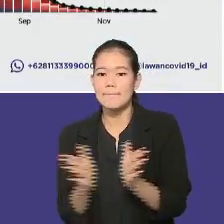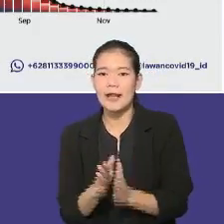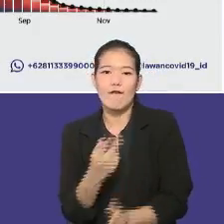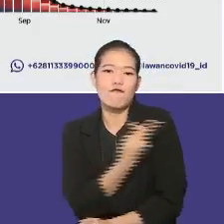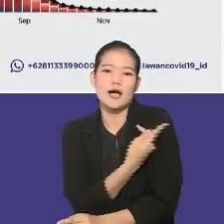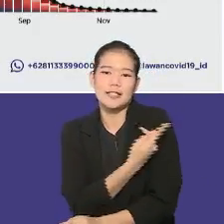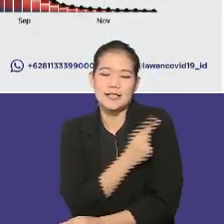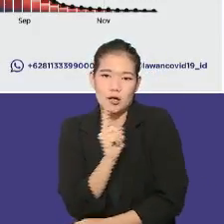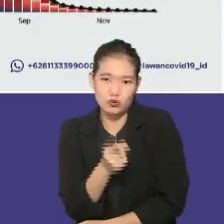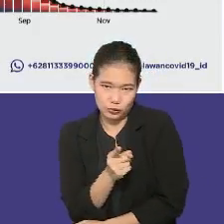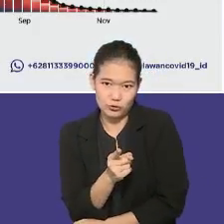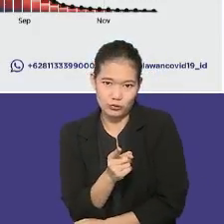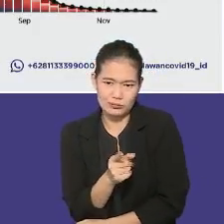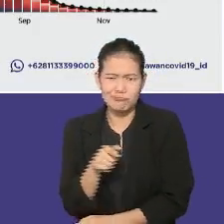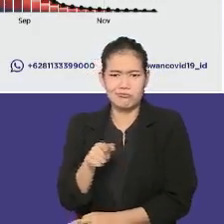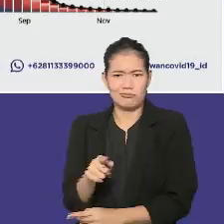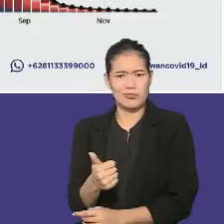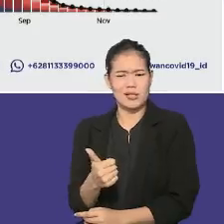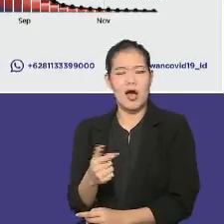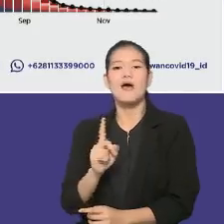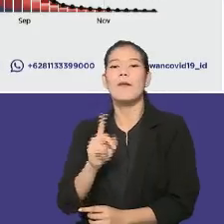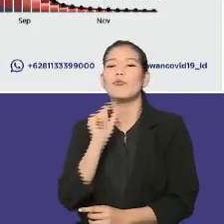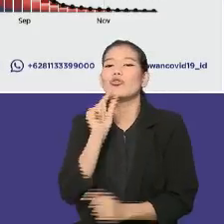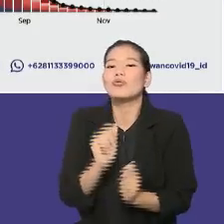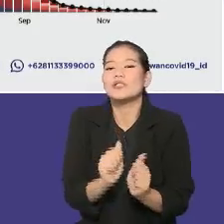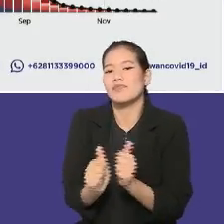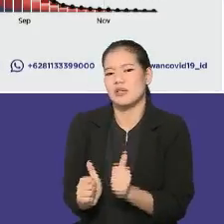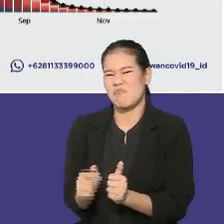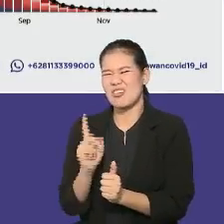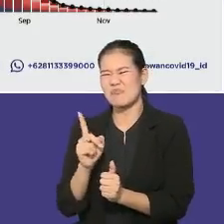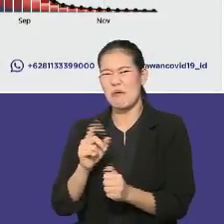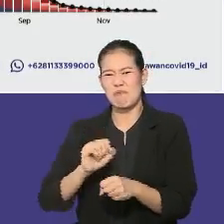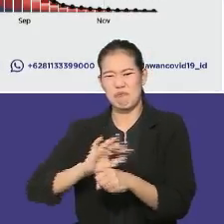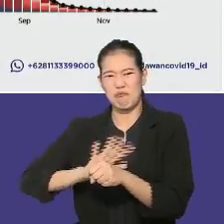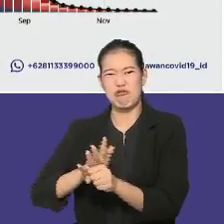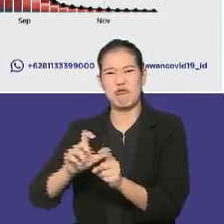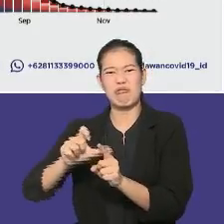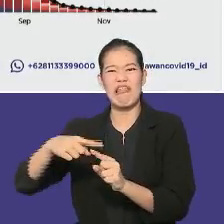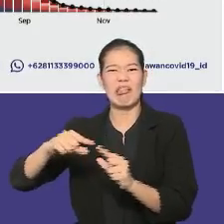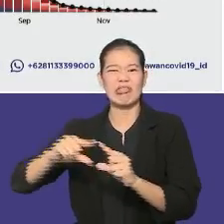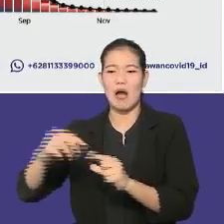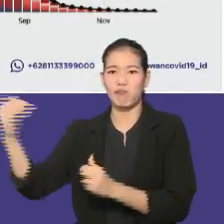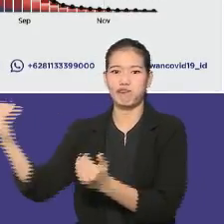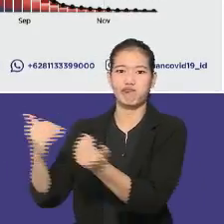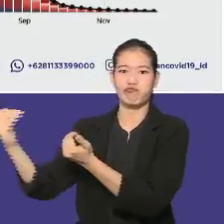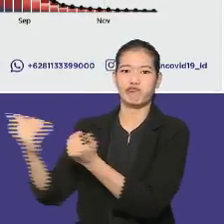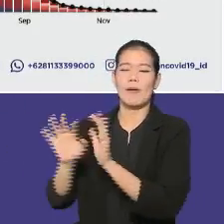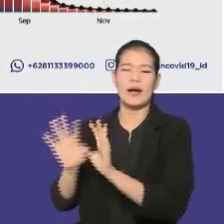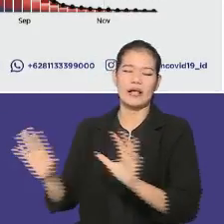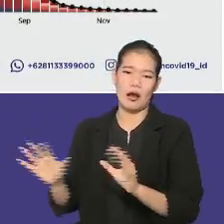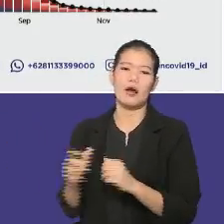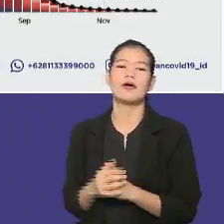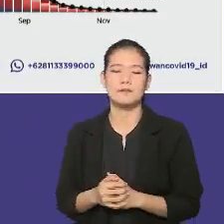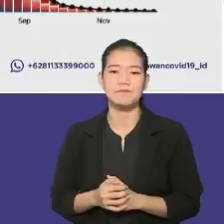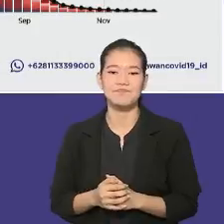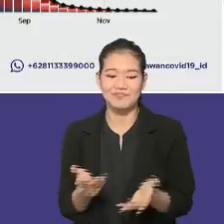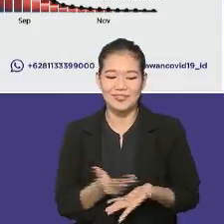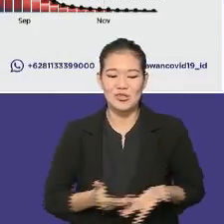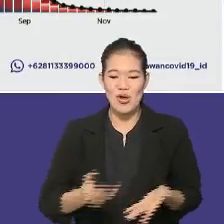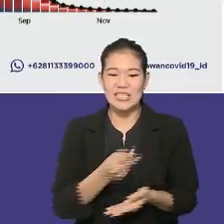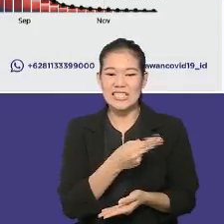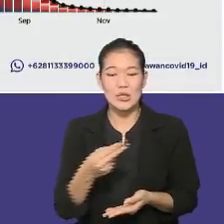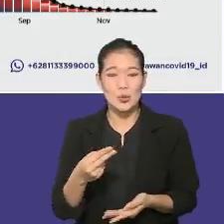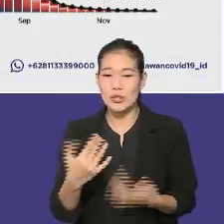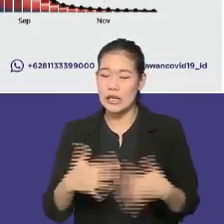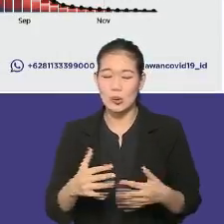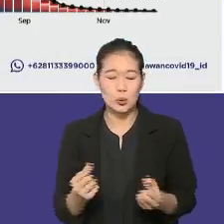tentunya dilakukan untuk mengantisipasi semakin bertambahnya varian Delta yang masuk ke Indonesia. Kondisi Indonesia yang